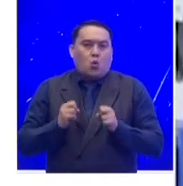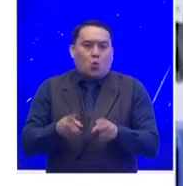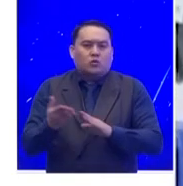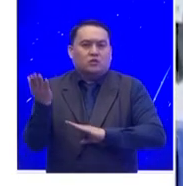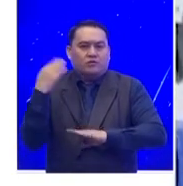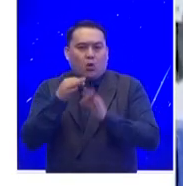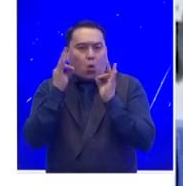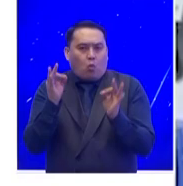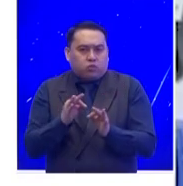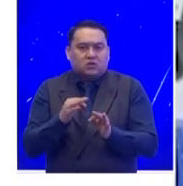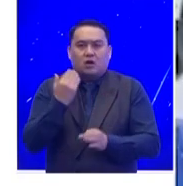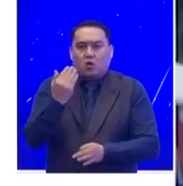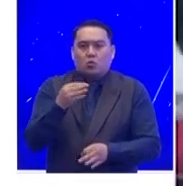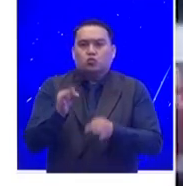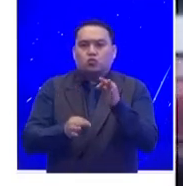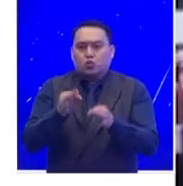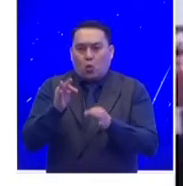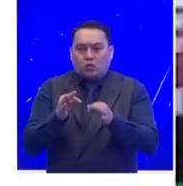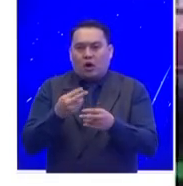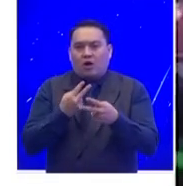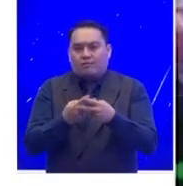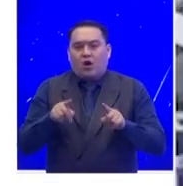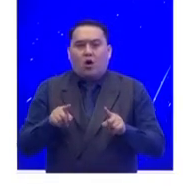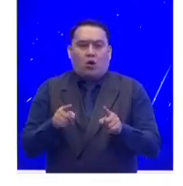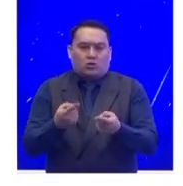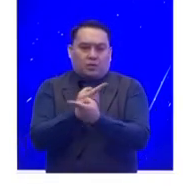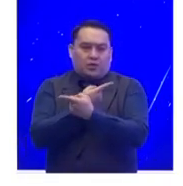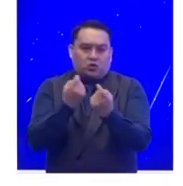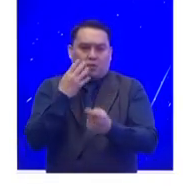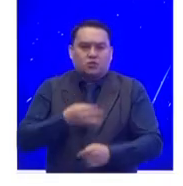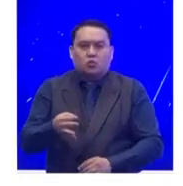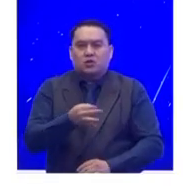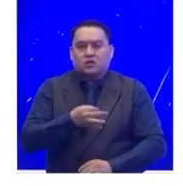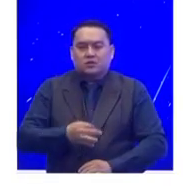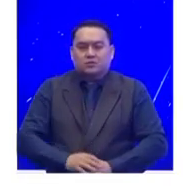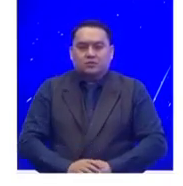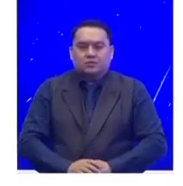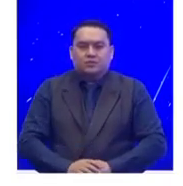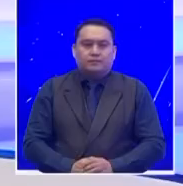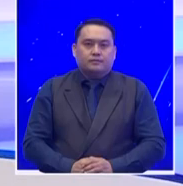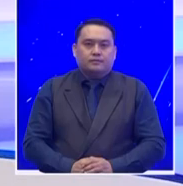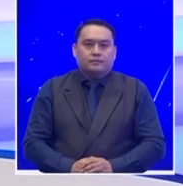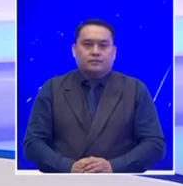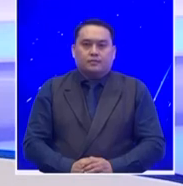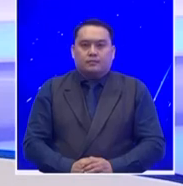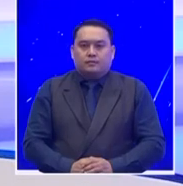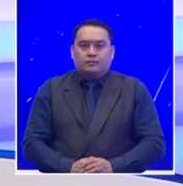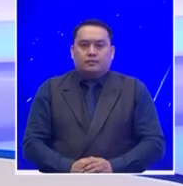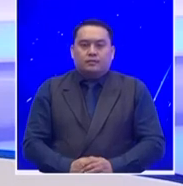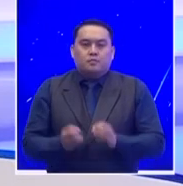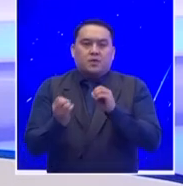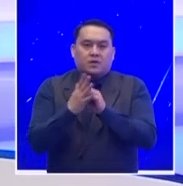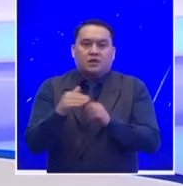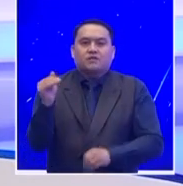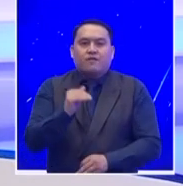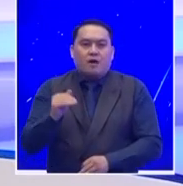криминальный опыт подозреваемого, суд санкционировал его арест, сообщает пресс-служба Департамента полиции Алматинской области. Продолжаем выпуск.